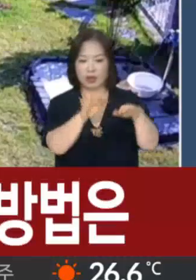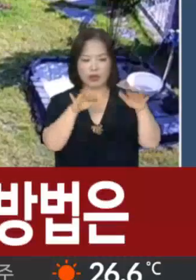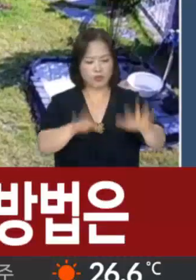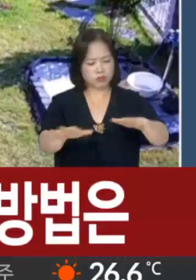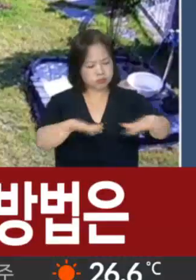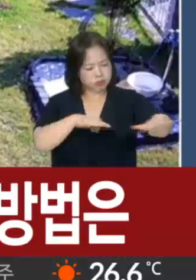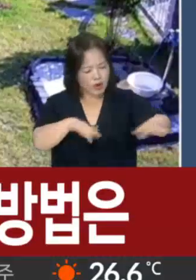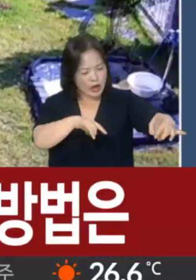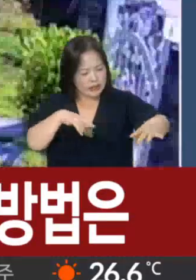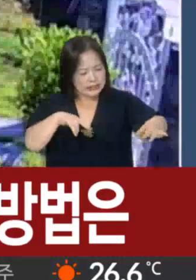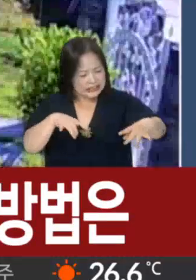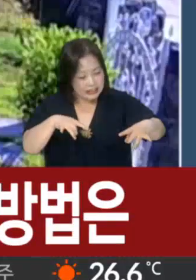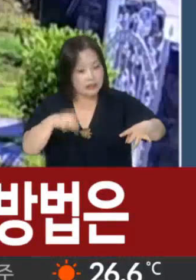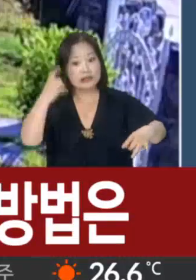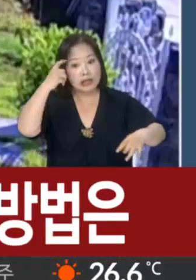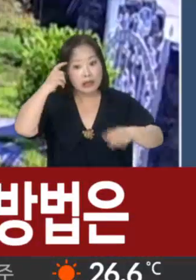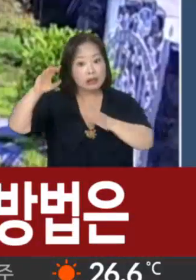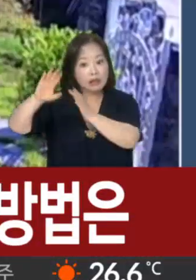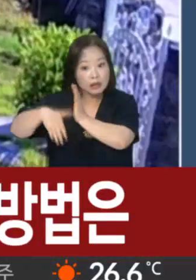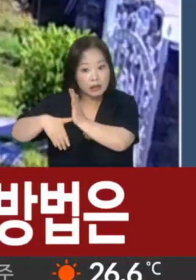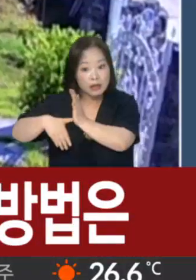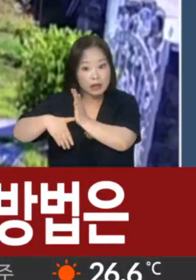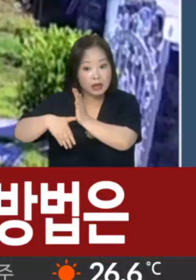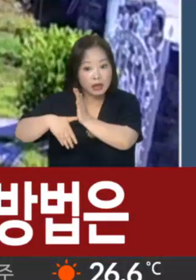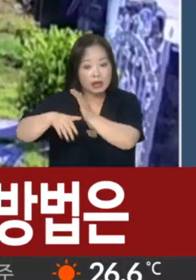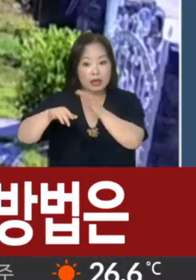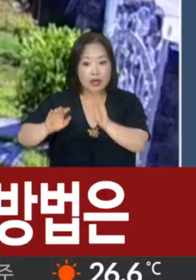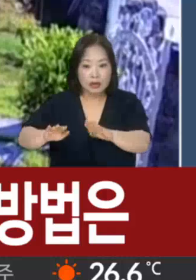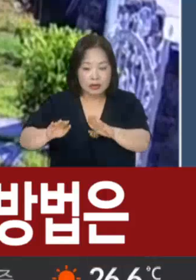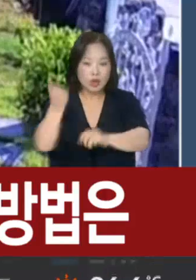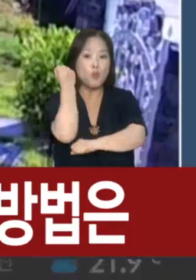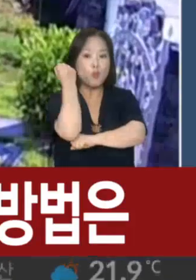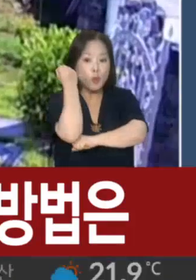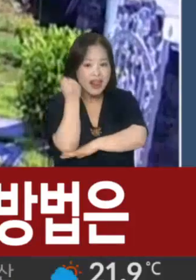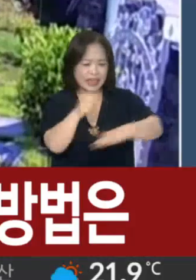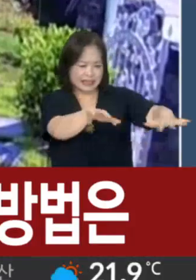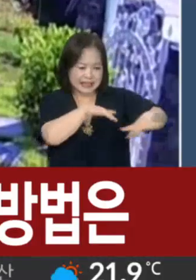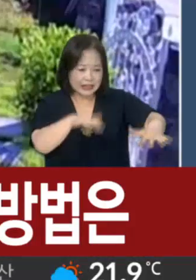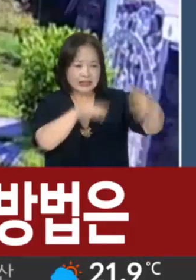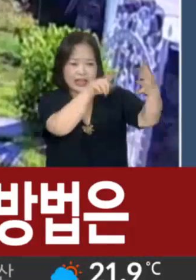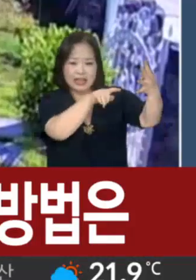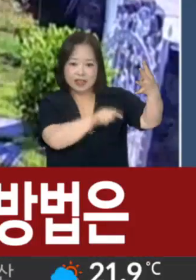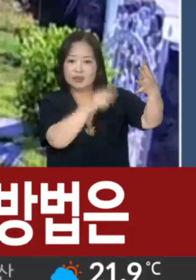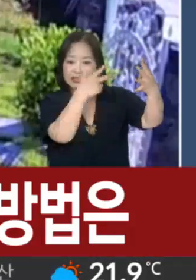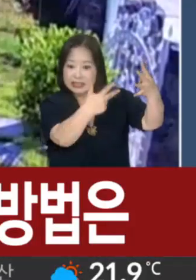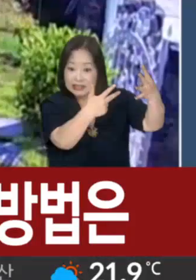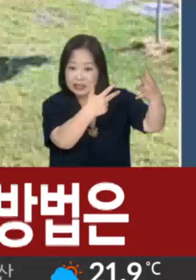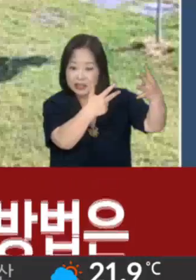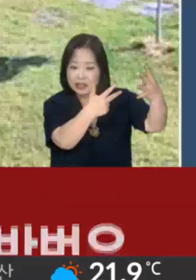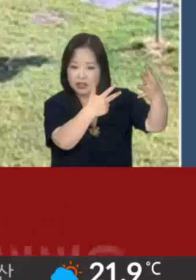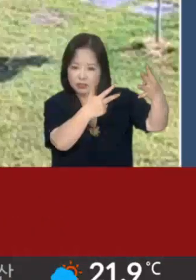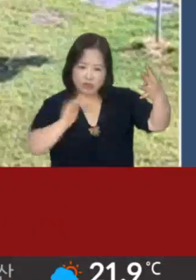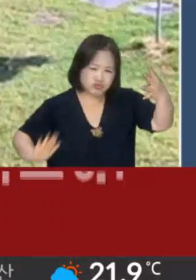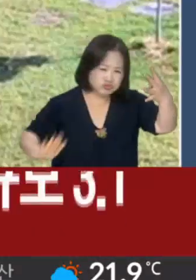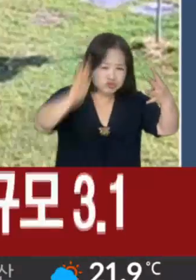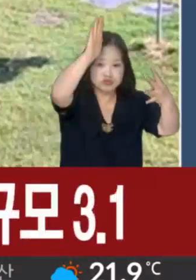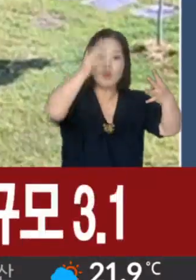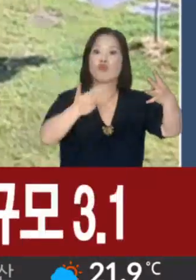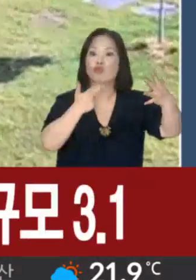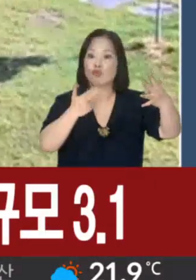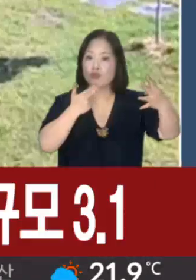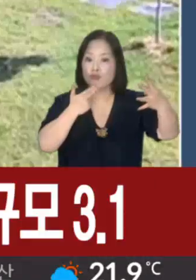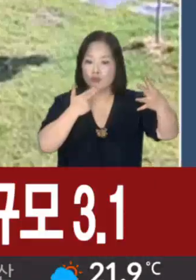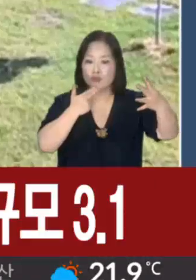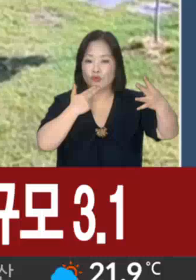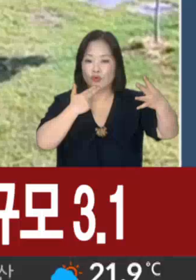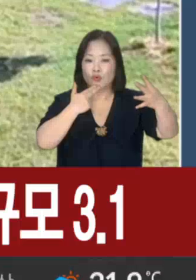여진이라고 정의하는 순간은 예. 앞서 말씀드린 본진 4.8보다 높아질 수는 없거든요. 아, 무조건 낮다. 산술적으로 여진이라고 한다면요.